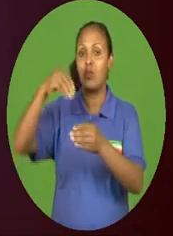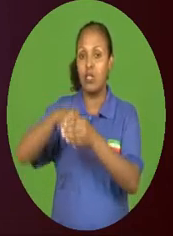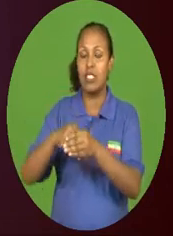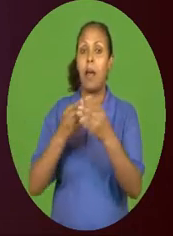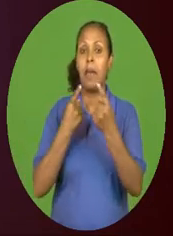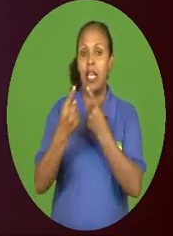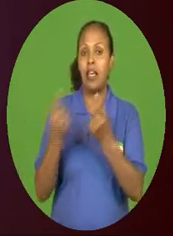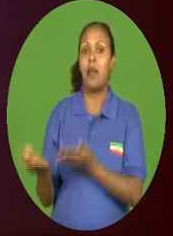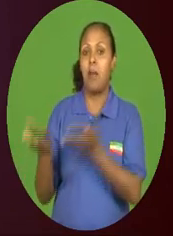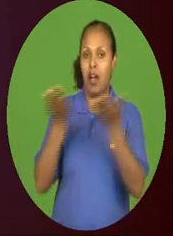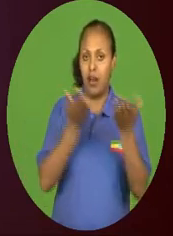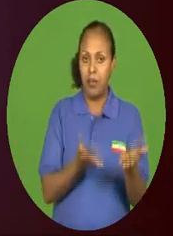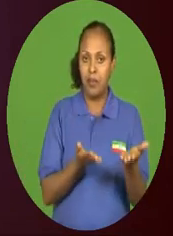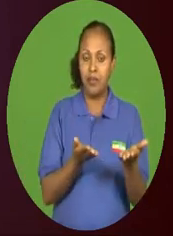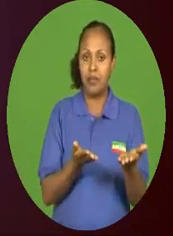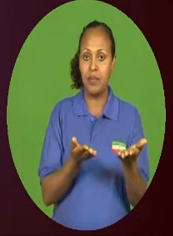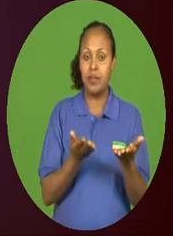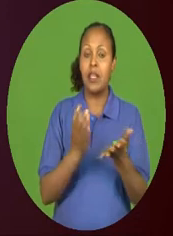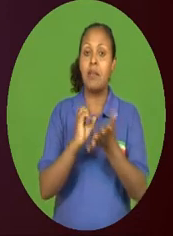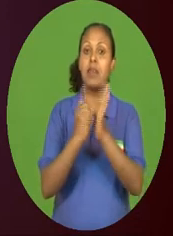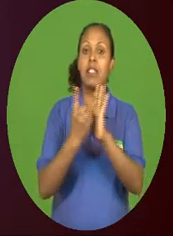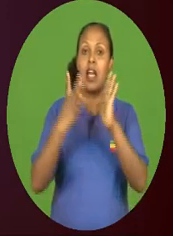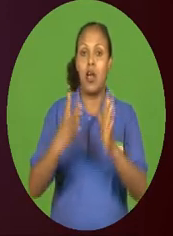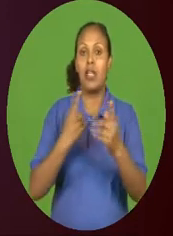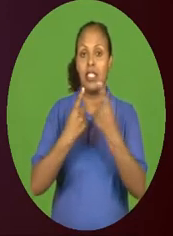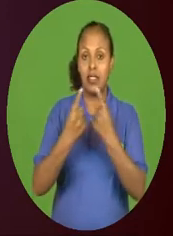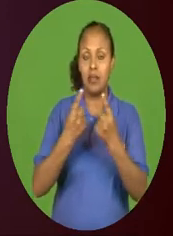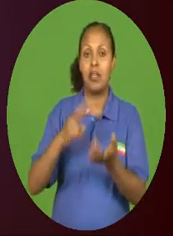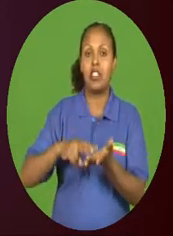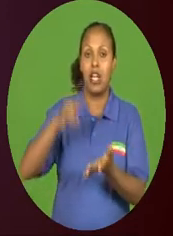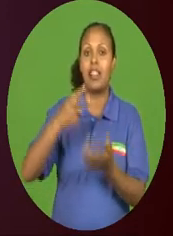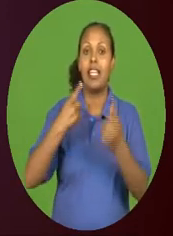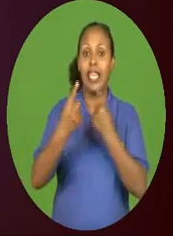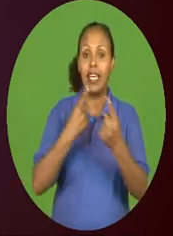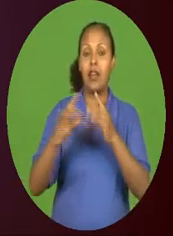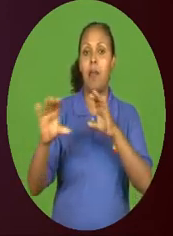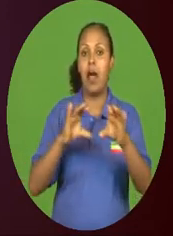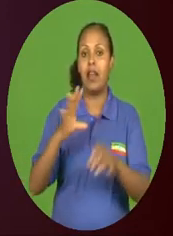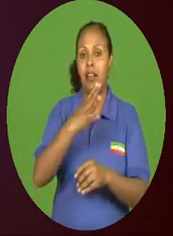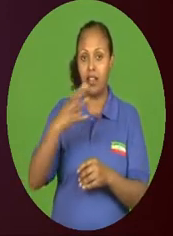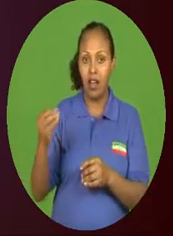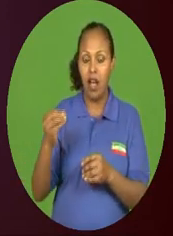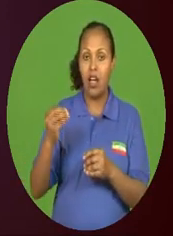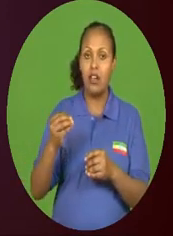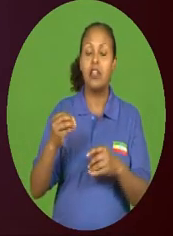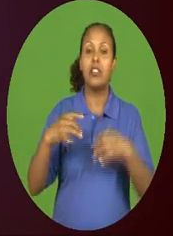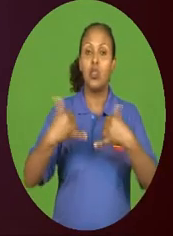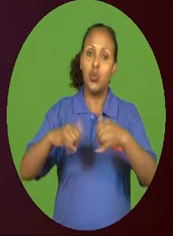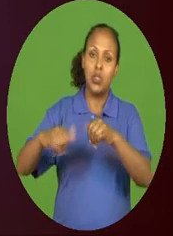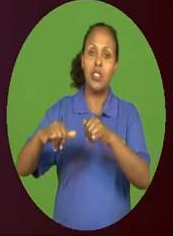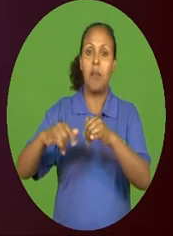መረጃ በክፍል ውስጥ በንግግር ማቅረብ በምሳሌያዊ ንግግሮች መነሻነት ንግግር